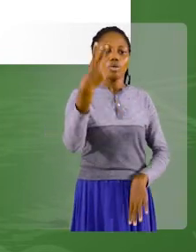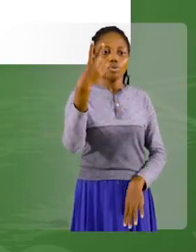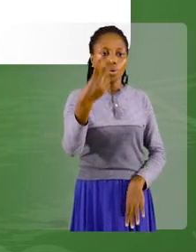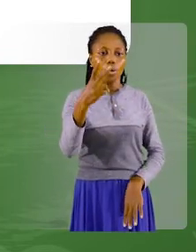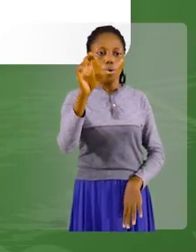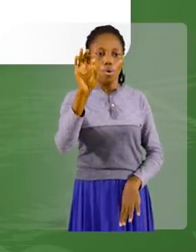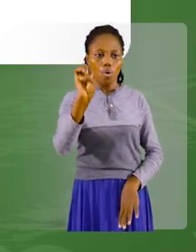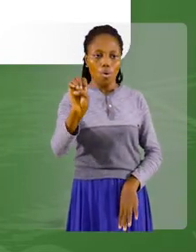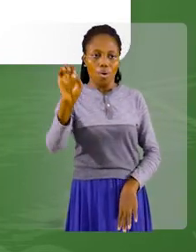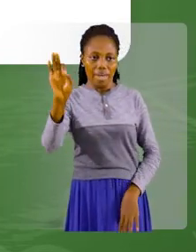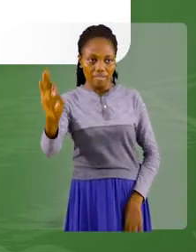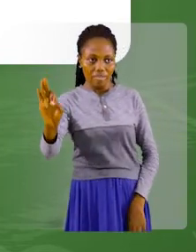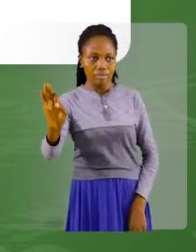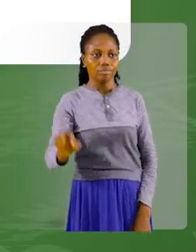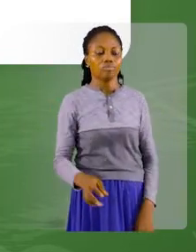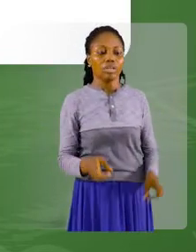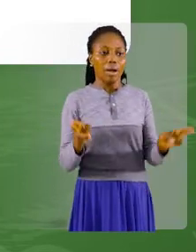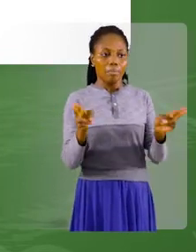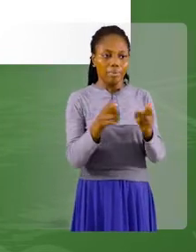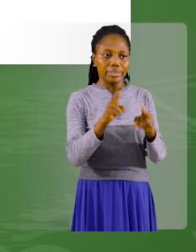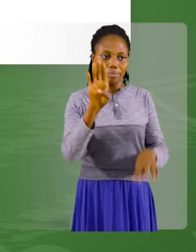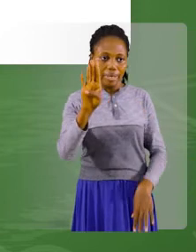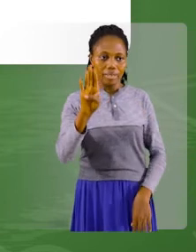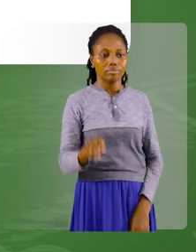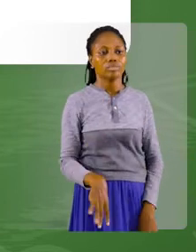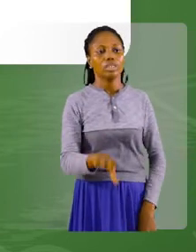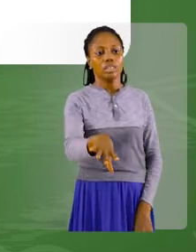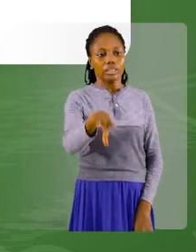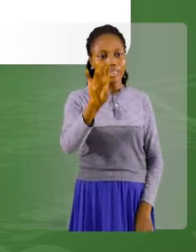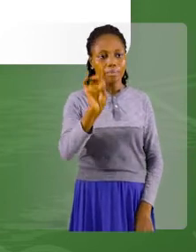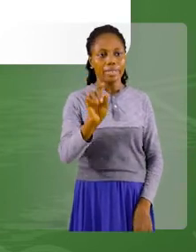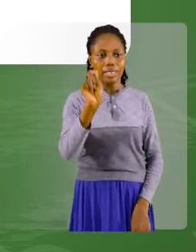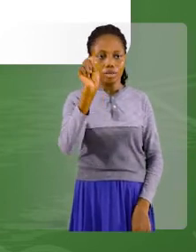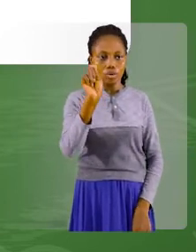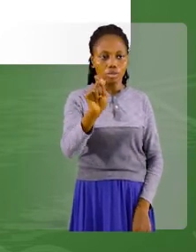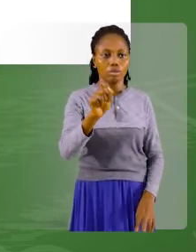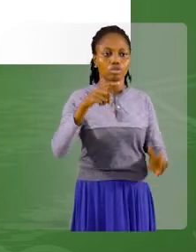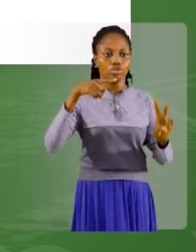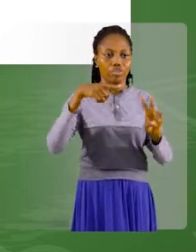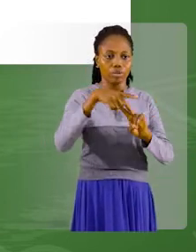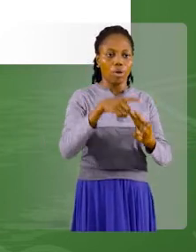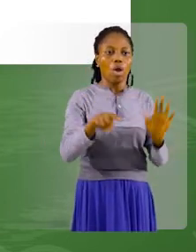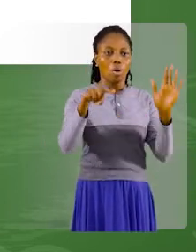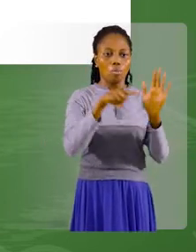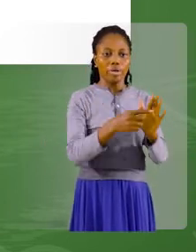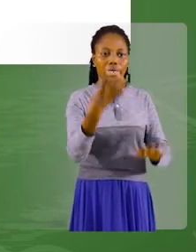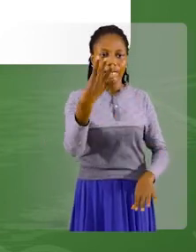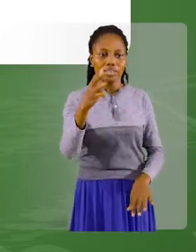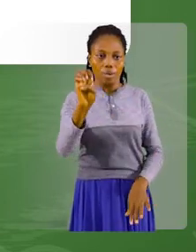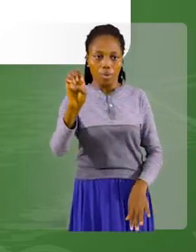vecteur 2EF. Petit b, détermine les coordonnées du vecteur